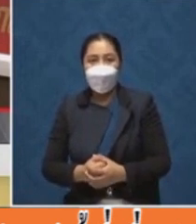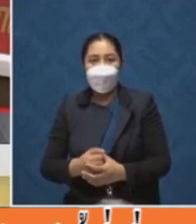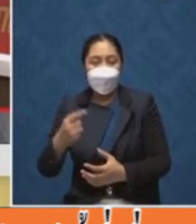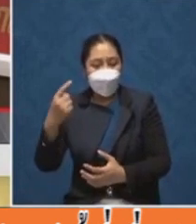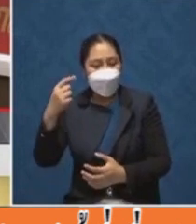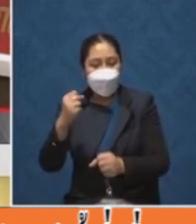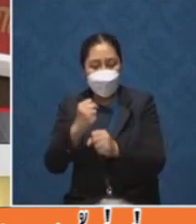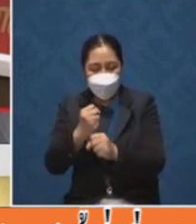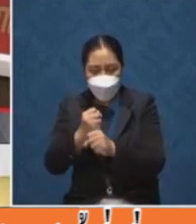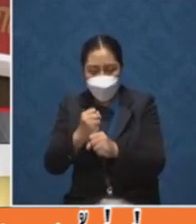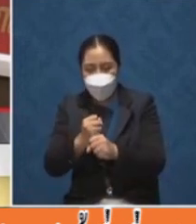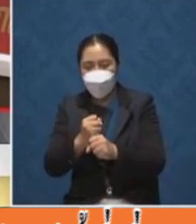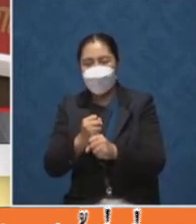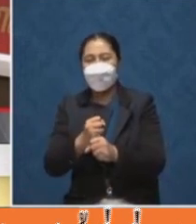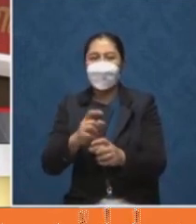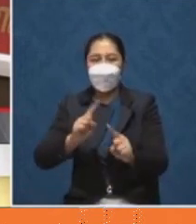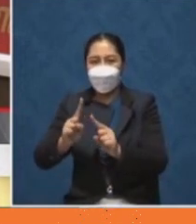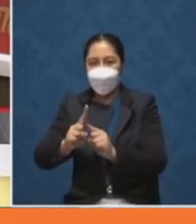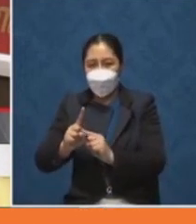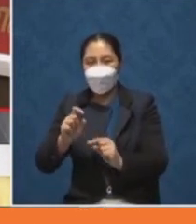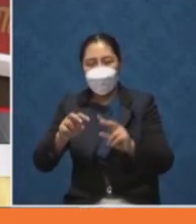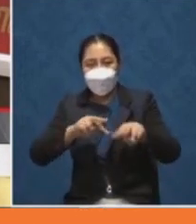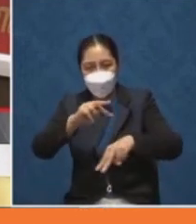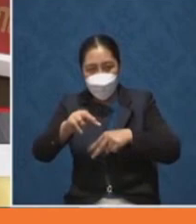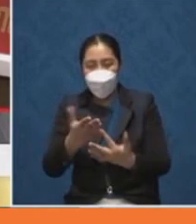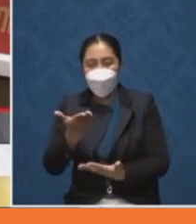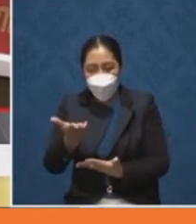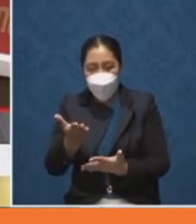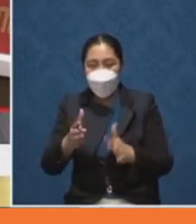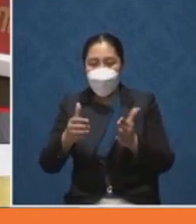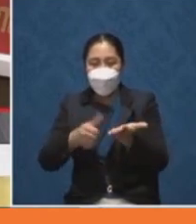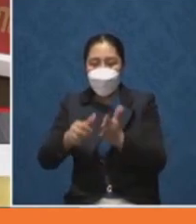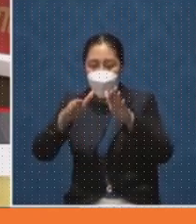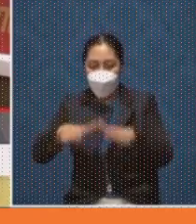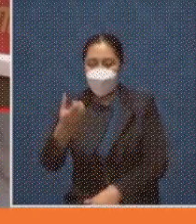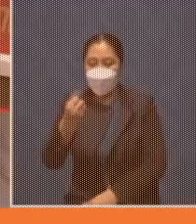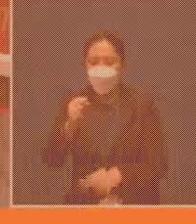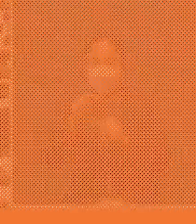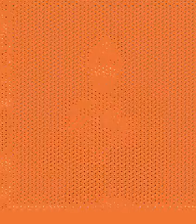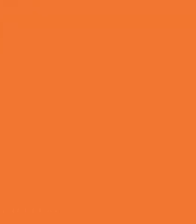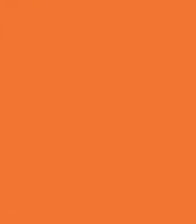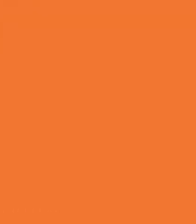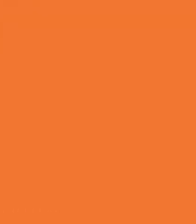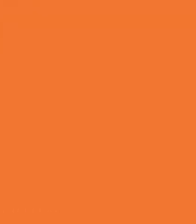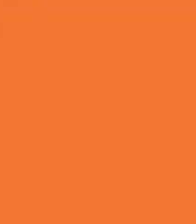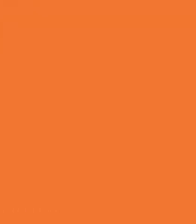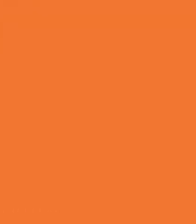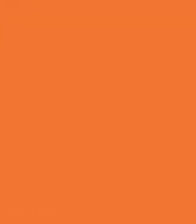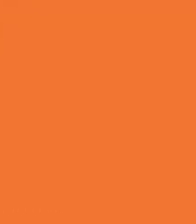ให้ความสำคัญกับการกระจายอำนาจมากจึงขอตัดลดงบประมาณของจังหวัดและกลุ่มจังหวัดลง 10% ค่ะขอบพระคุณค่ะท่านประธาน ครับ